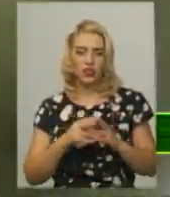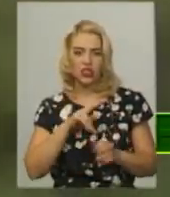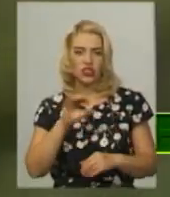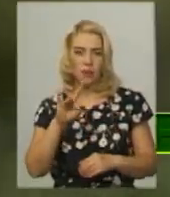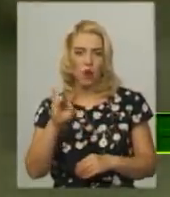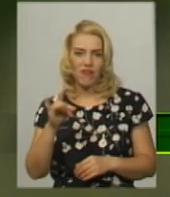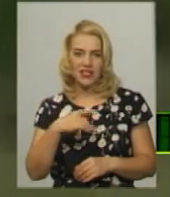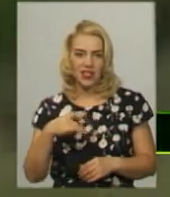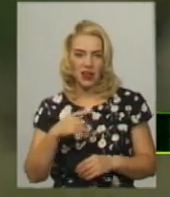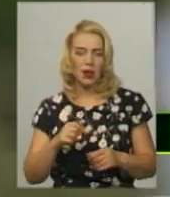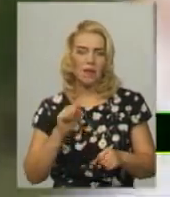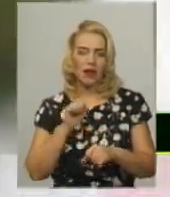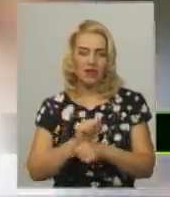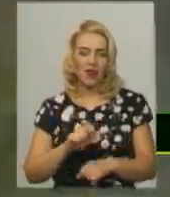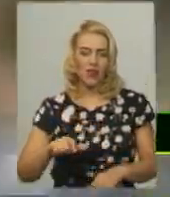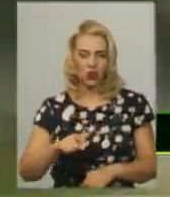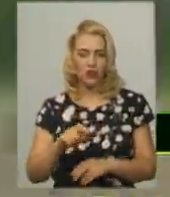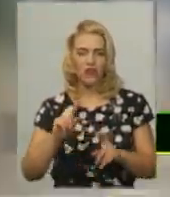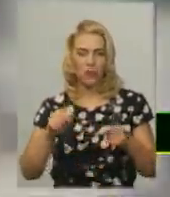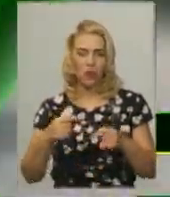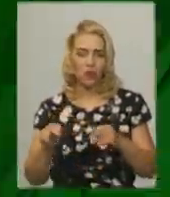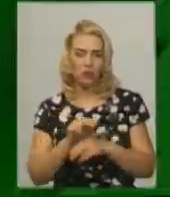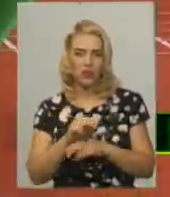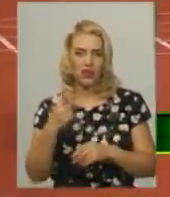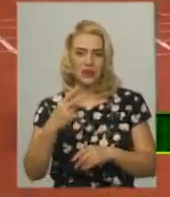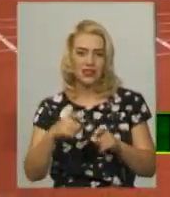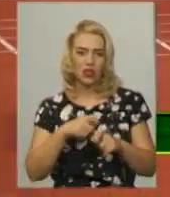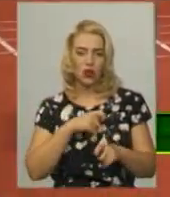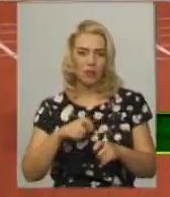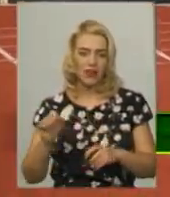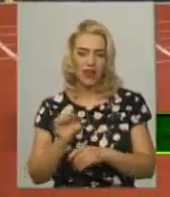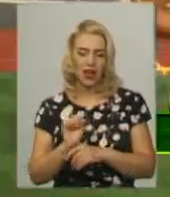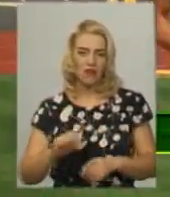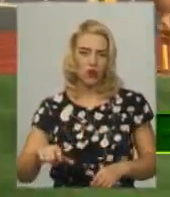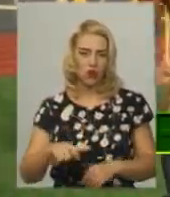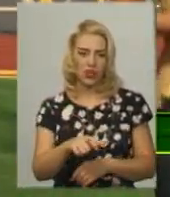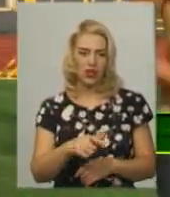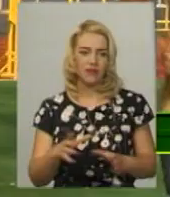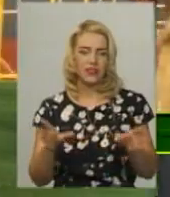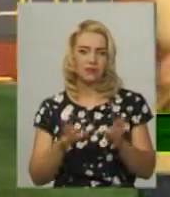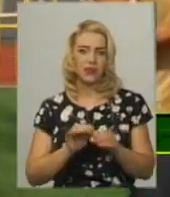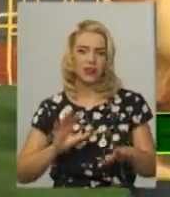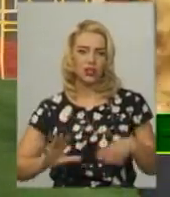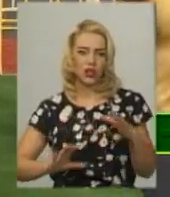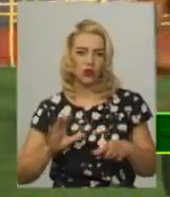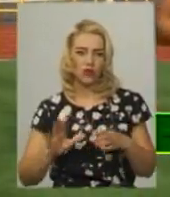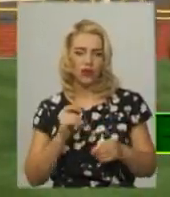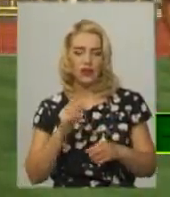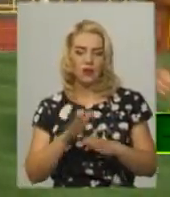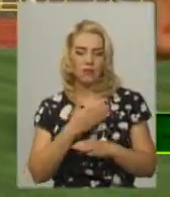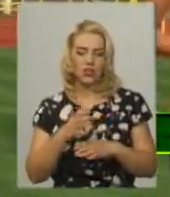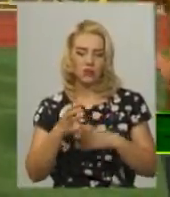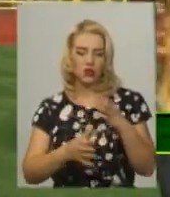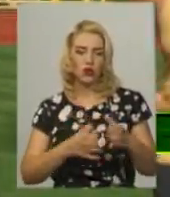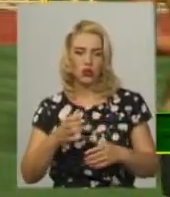дві дороги з вимогою відремонтувати 20 кілометрів автошляхів. Спільні тренування під час нетривалої перерви між міжнародними